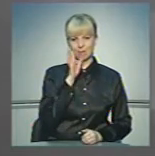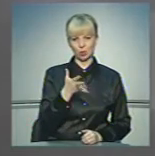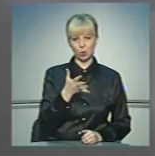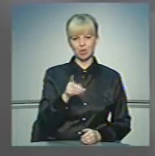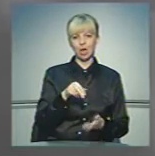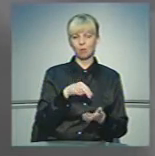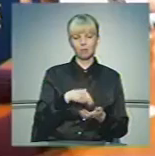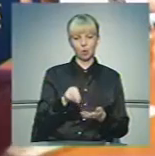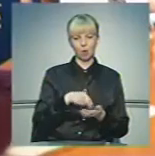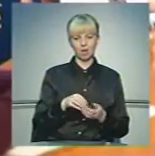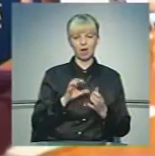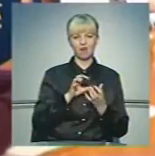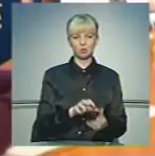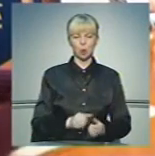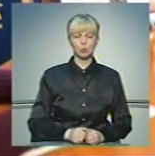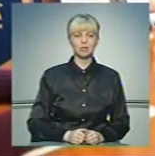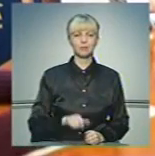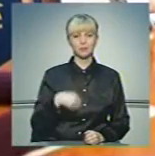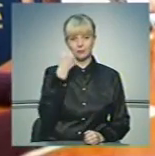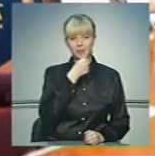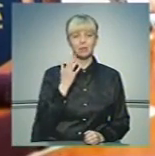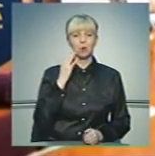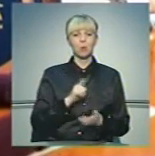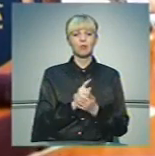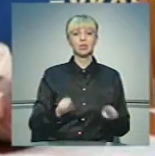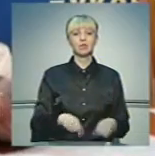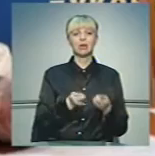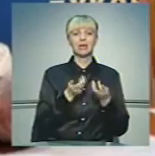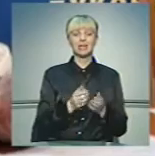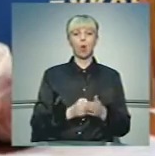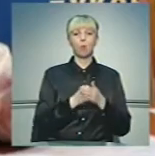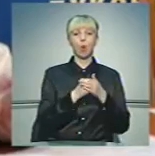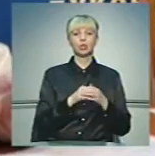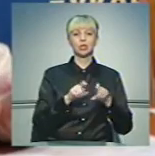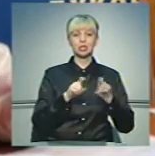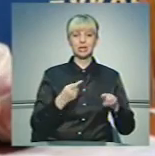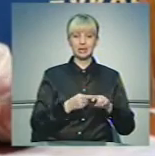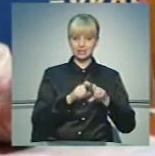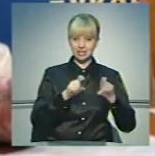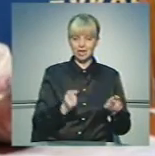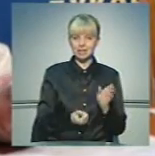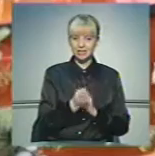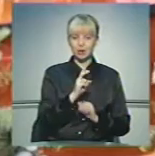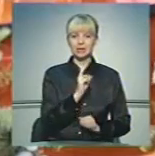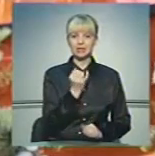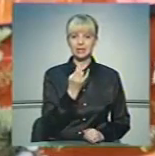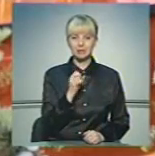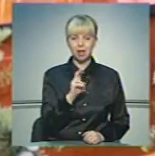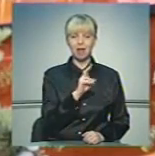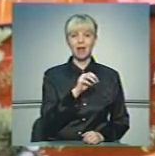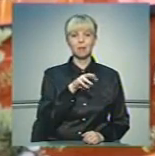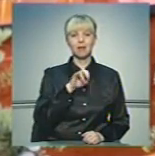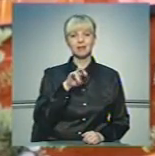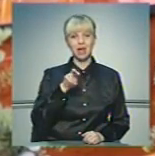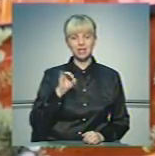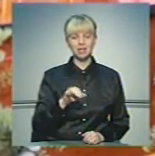Нам не купували автобус. Цьогоріч на Буковині мають створити ще кілька опорних шкіл. Такі заклади з'являться в Кіцманському, Кельменецькому